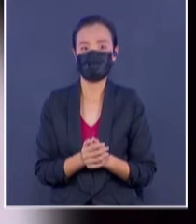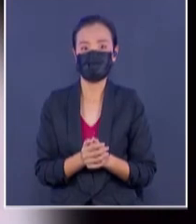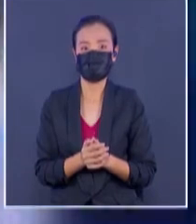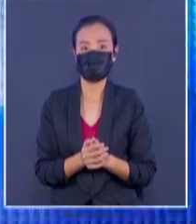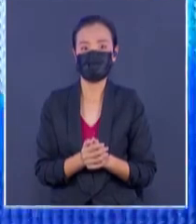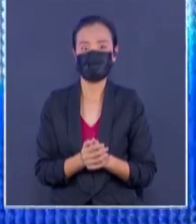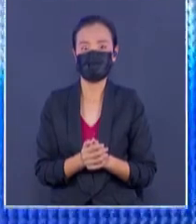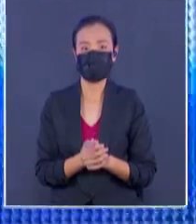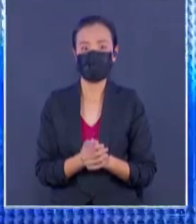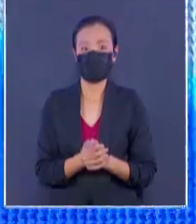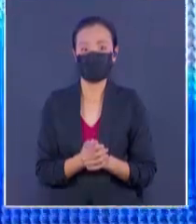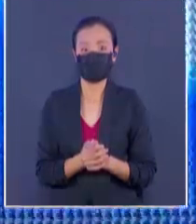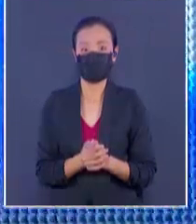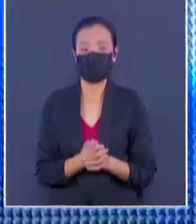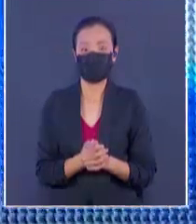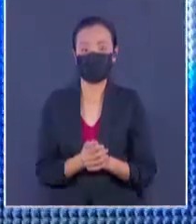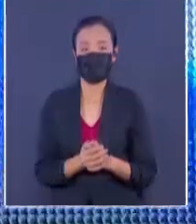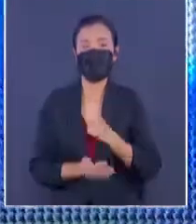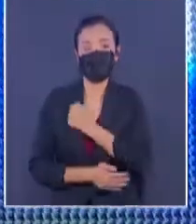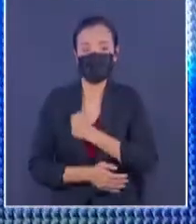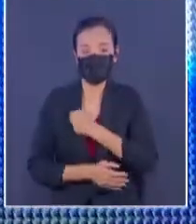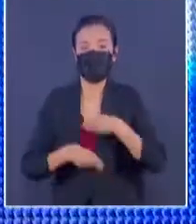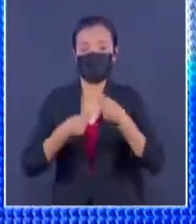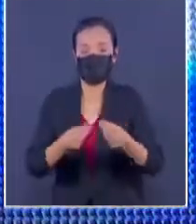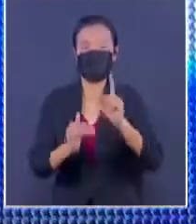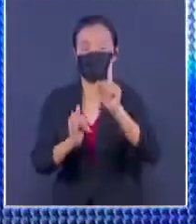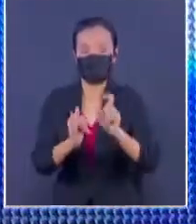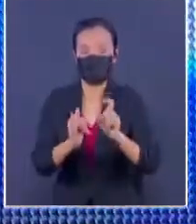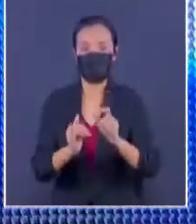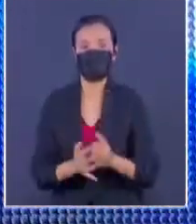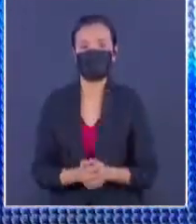ทางรายการของเราต้องขอแสดงความเสียใจกับการจากไปในครั้งนี้ด้วยนะคะ